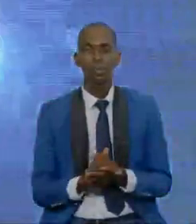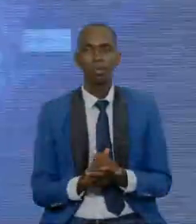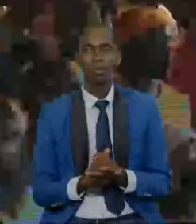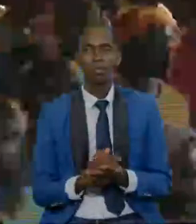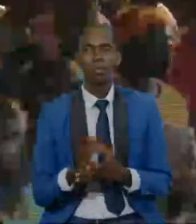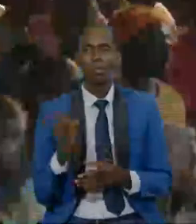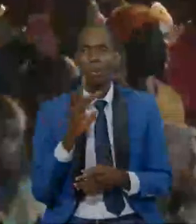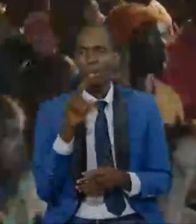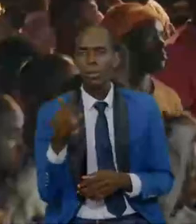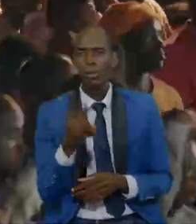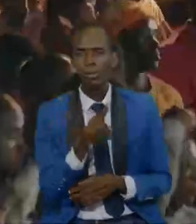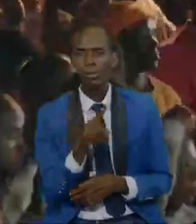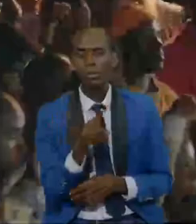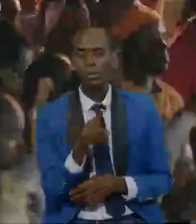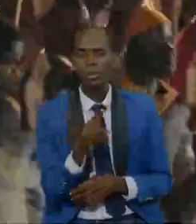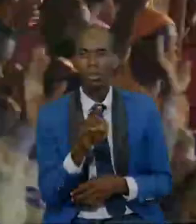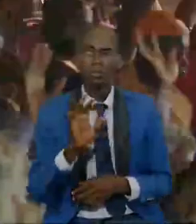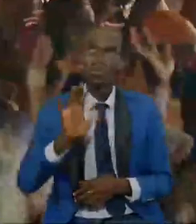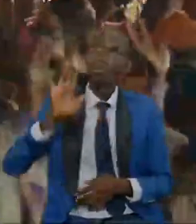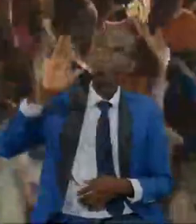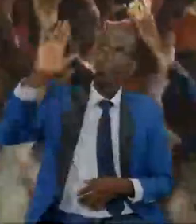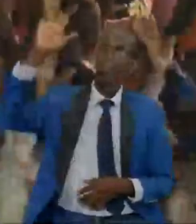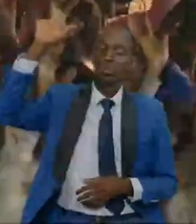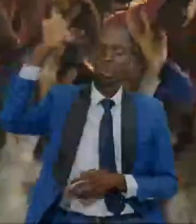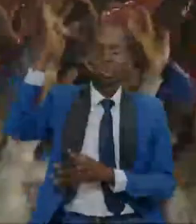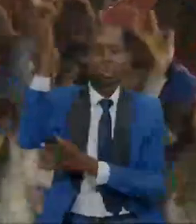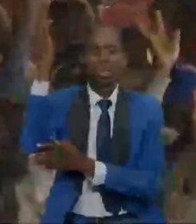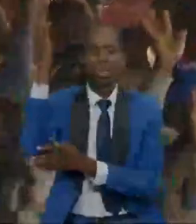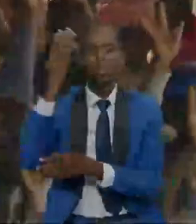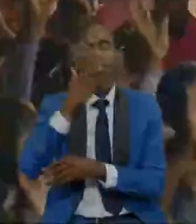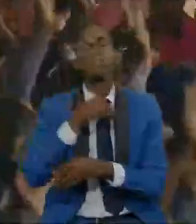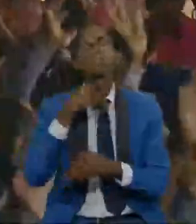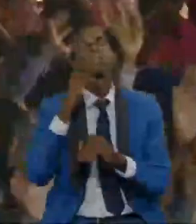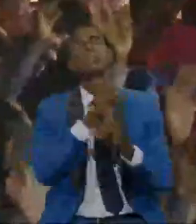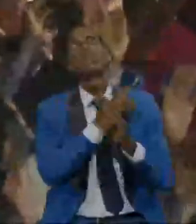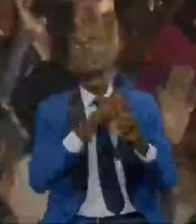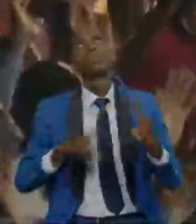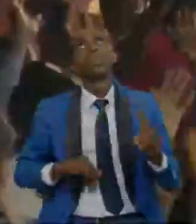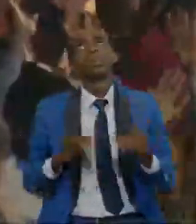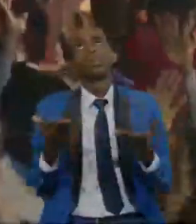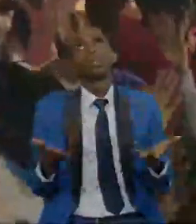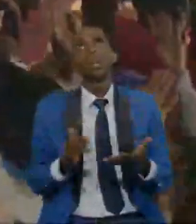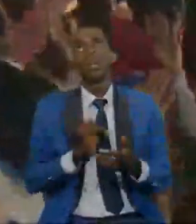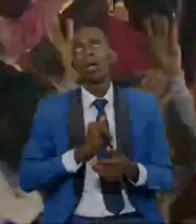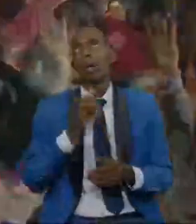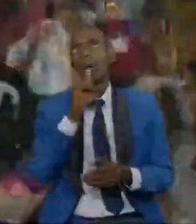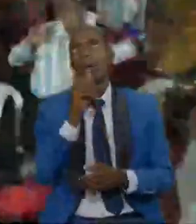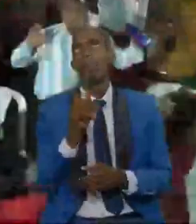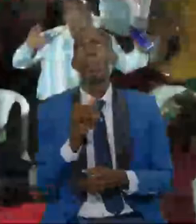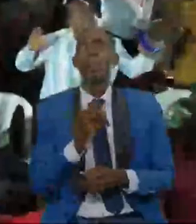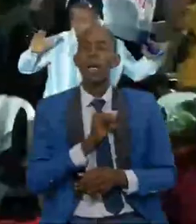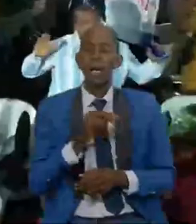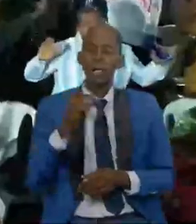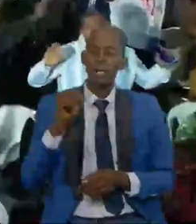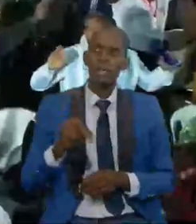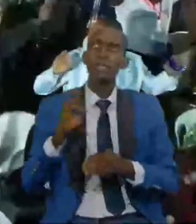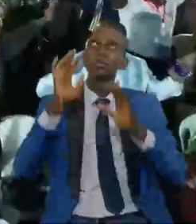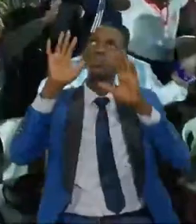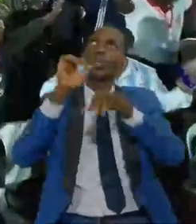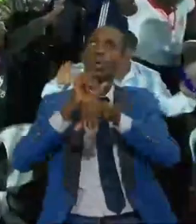soir. Où êtes-vous? Levez votre main. Disant, Seigneur, me voici. J'ai besoin du